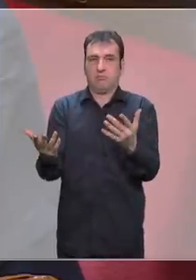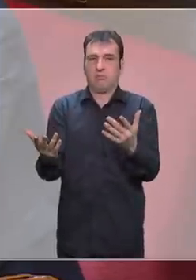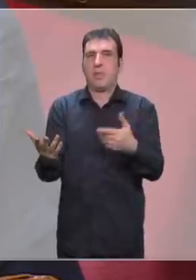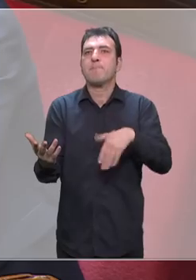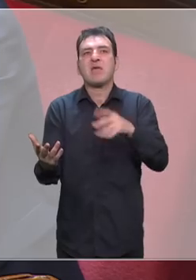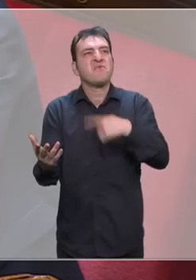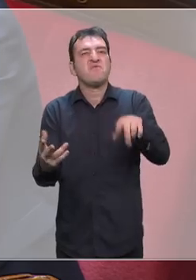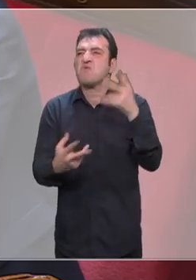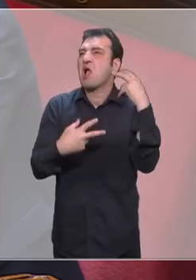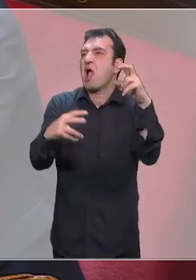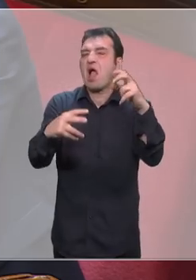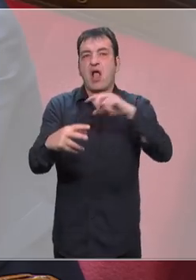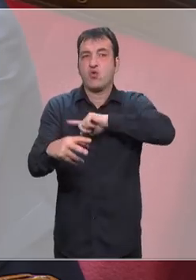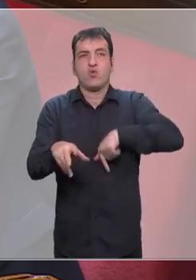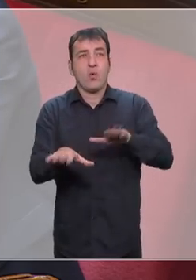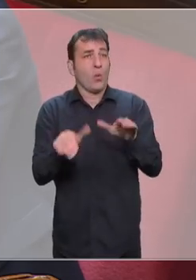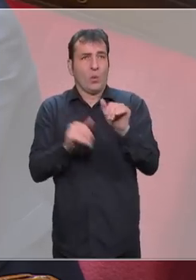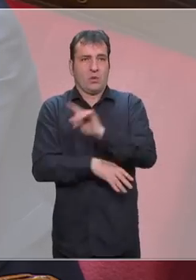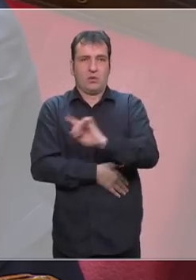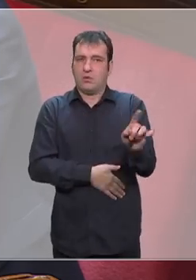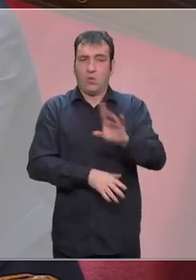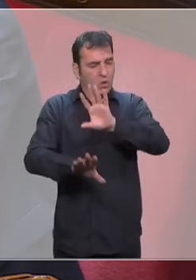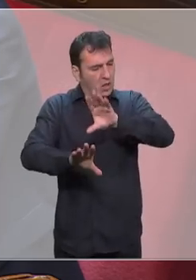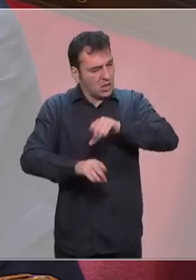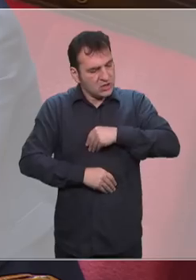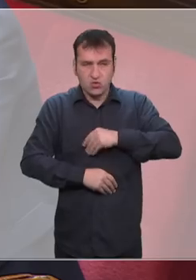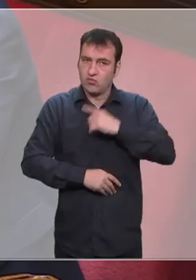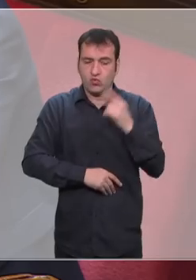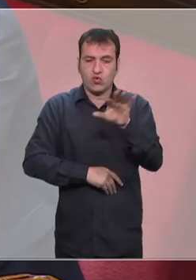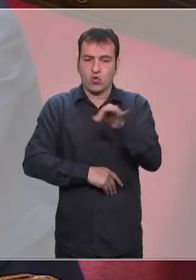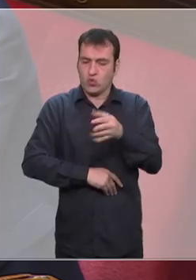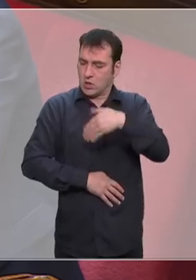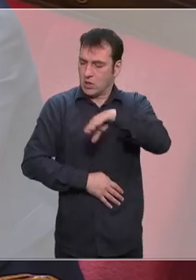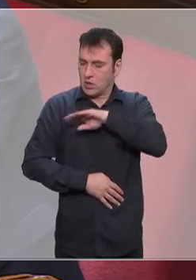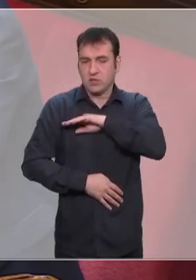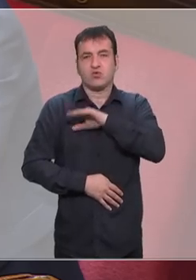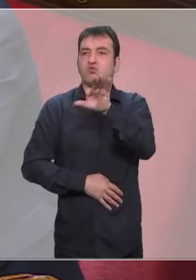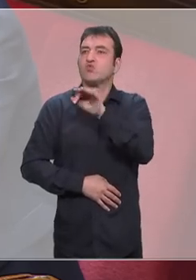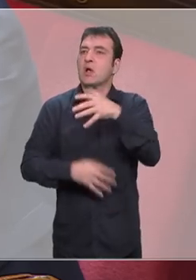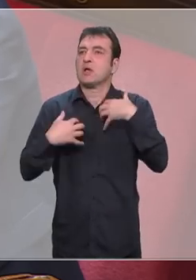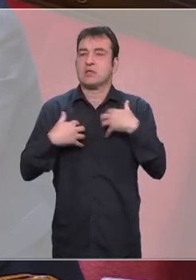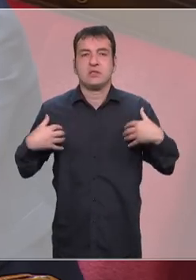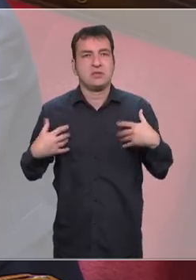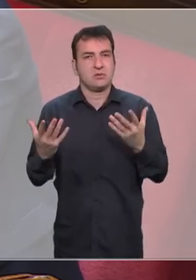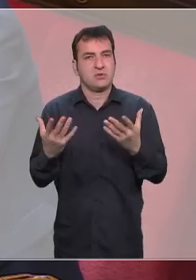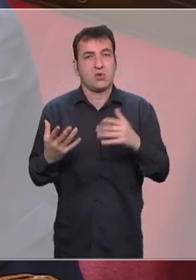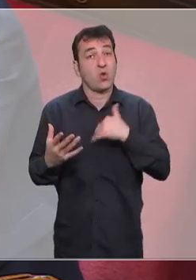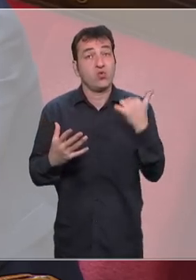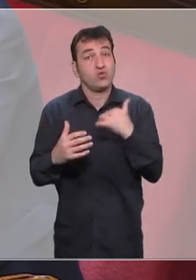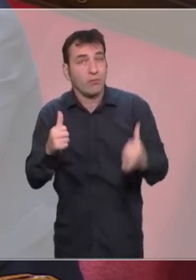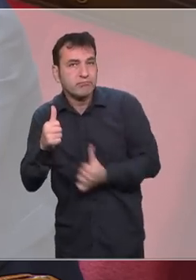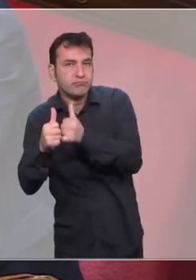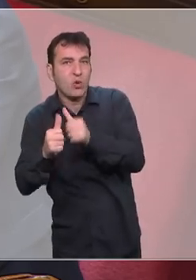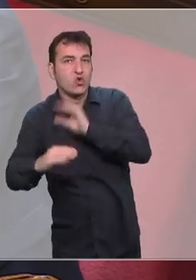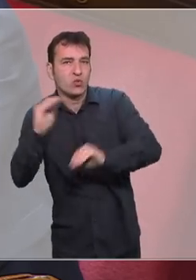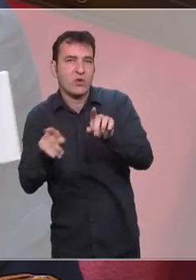assumons, nous ferons toujours le choix de la responsabilité, toujours le choix de la science. Nous serons toujours aux côtés des soignants et des malades.